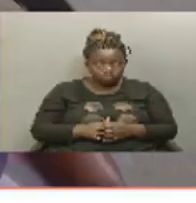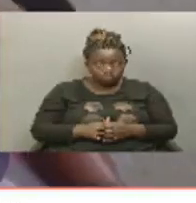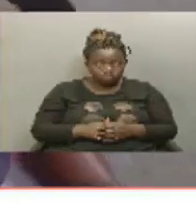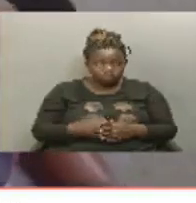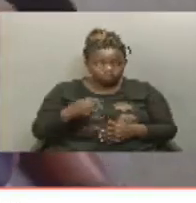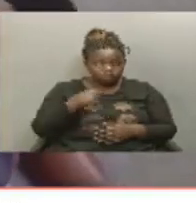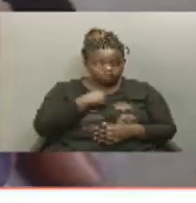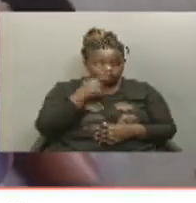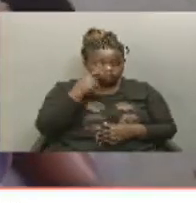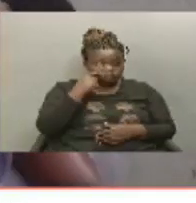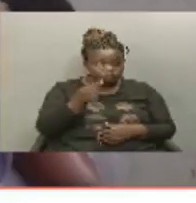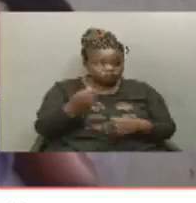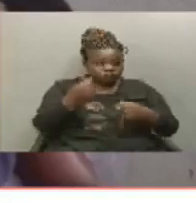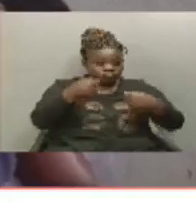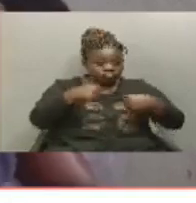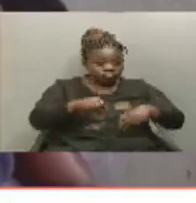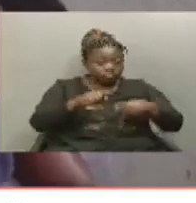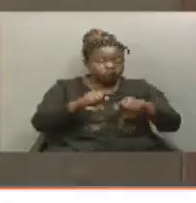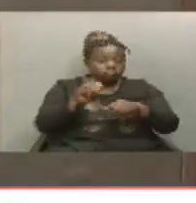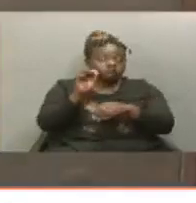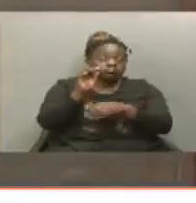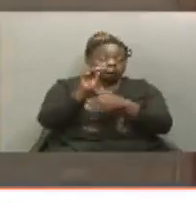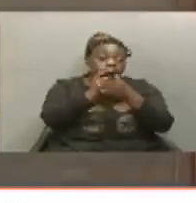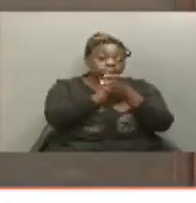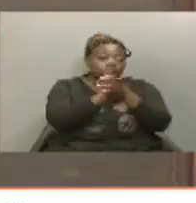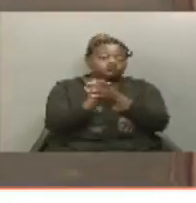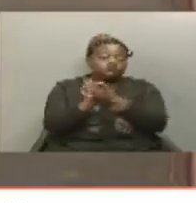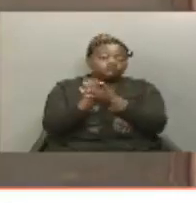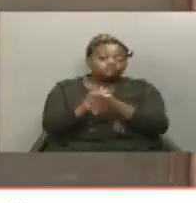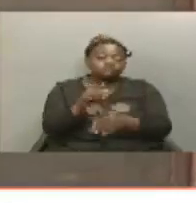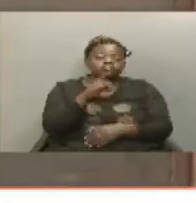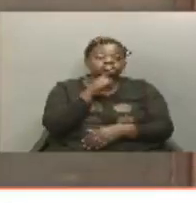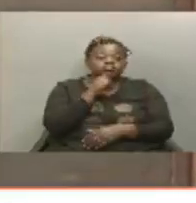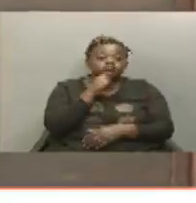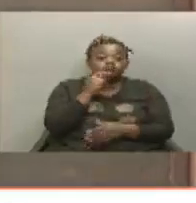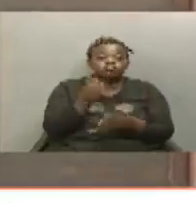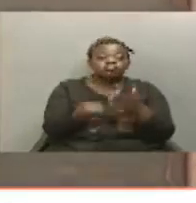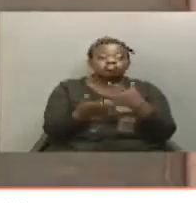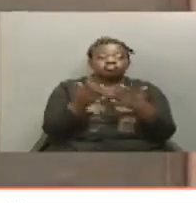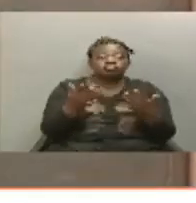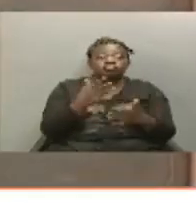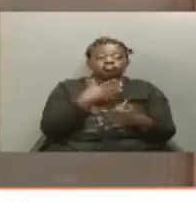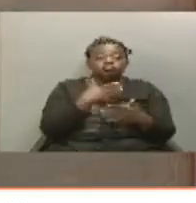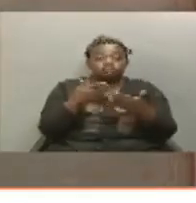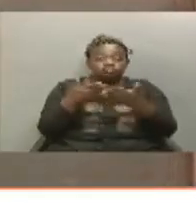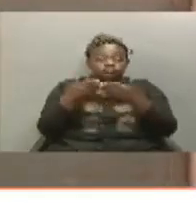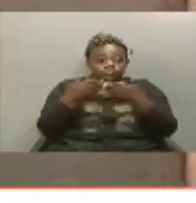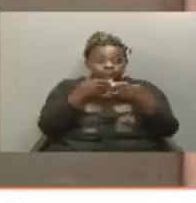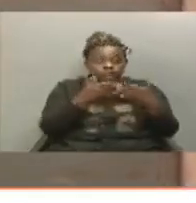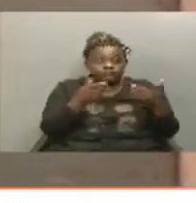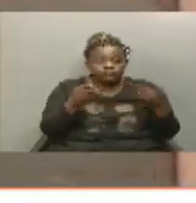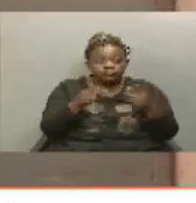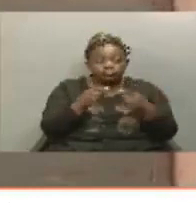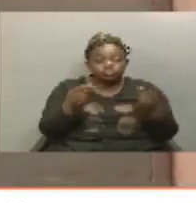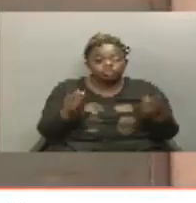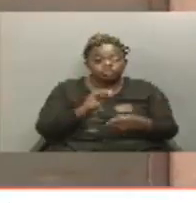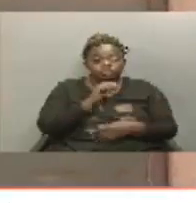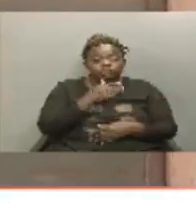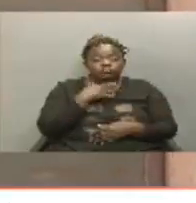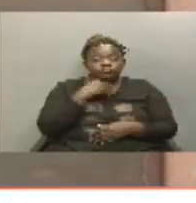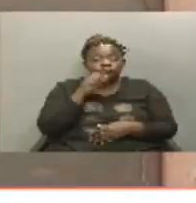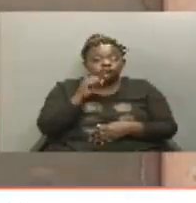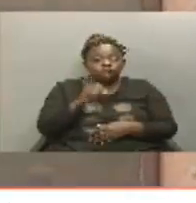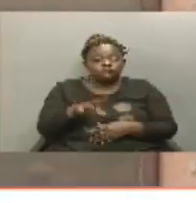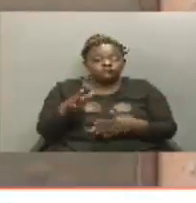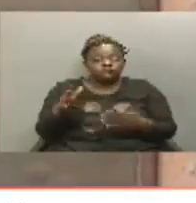Zo namulabawo ku booda ne mubuuzaako. Omusajja ayinza okuba nga ayagala watermelon ng'omukazi tayagala